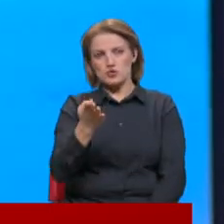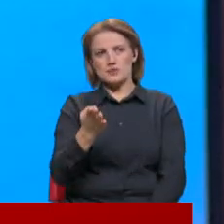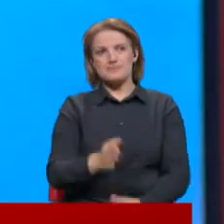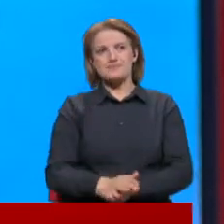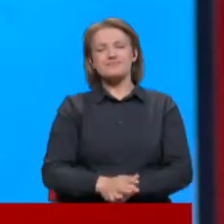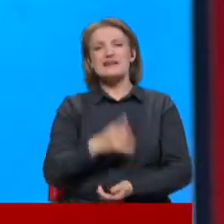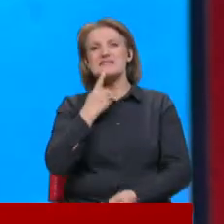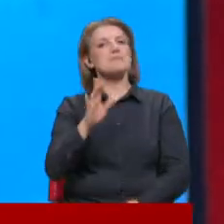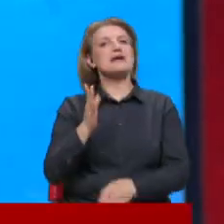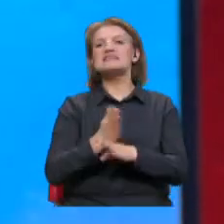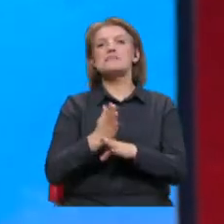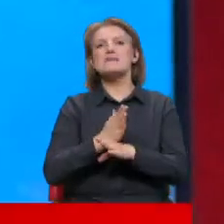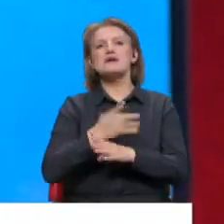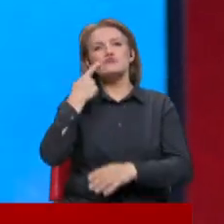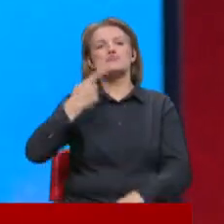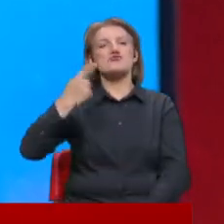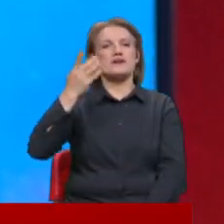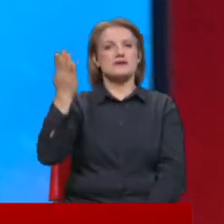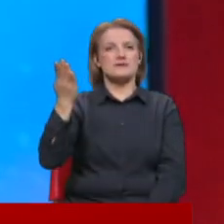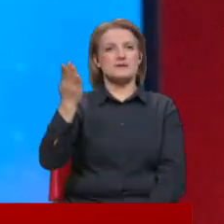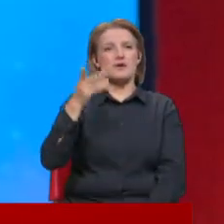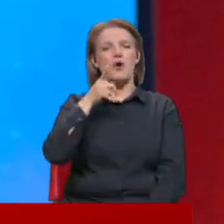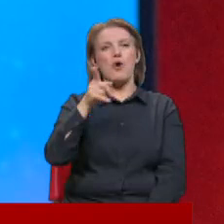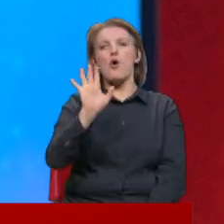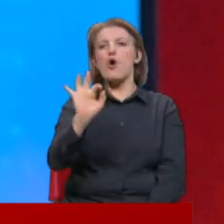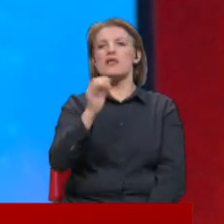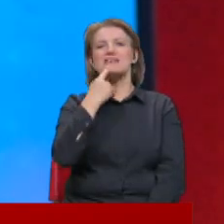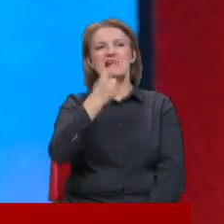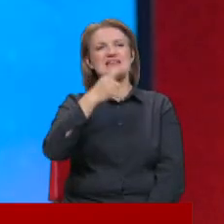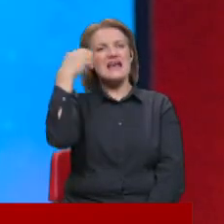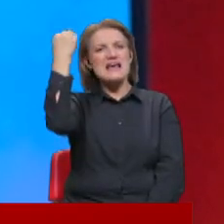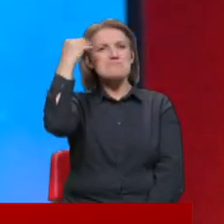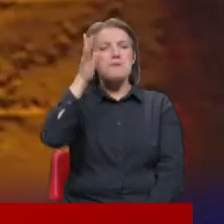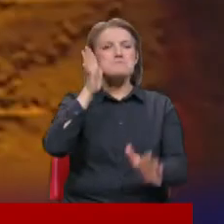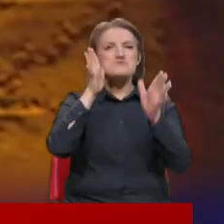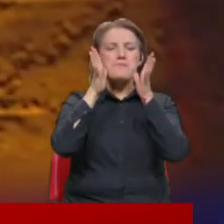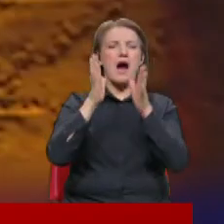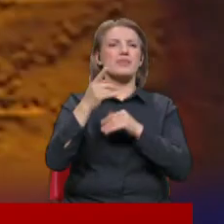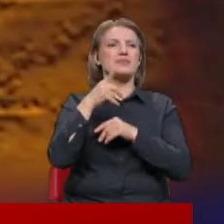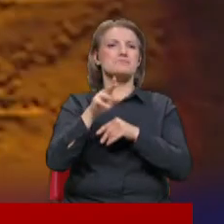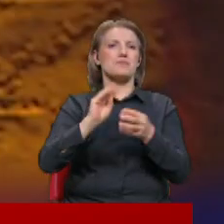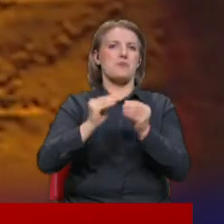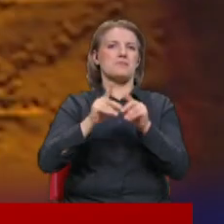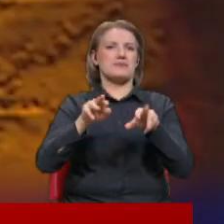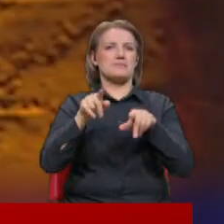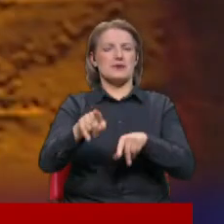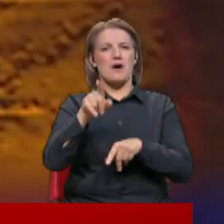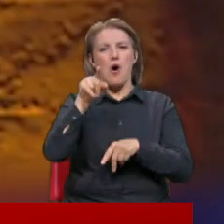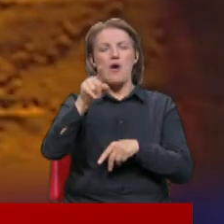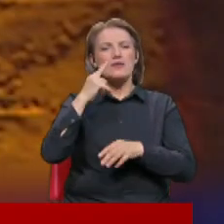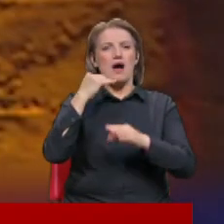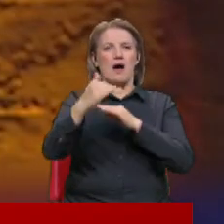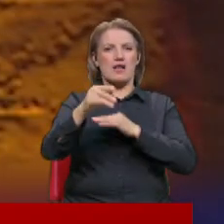deme sebebi Cumhurbaşkanı O öyle derse İmam cemaat meselesi hem oradaki